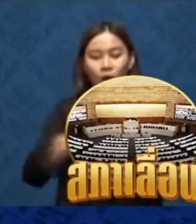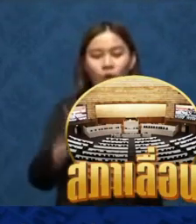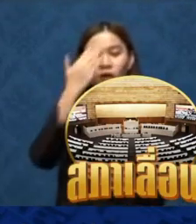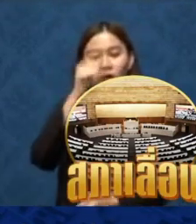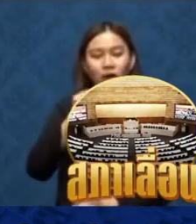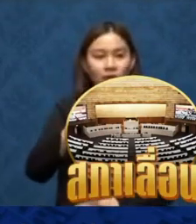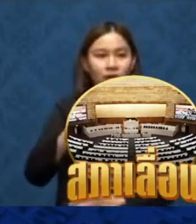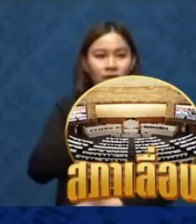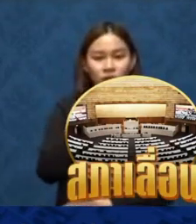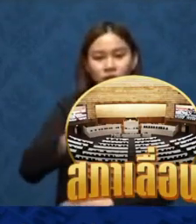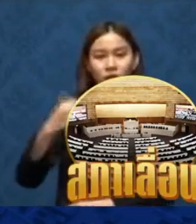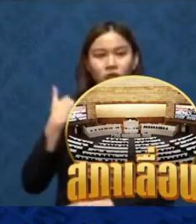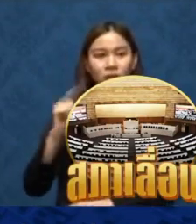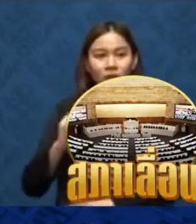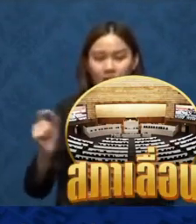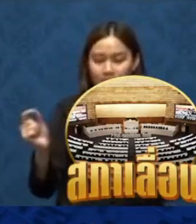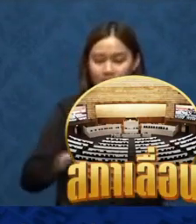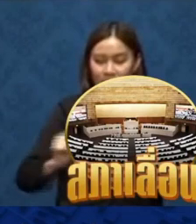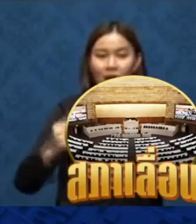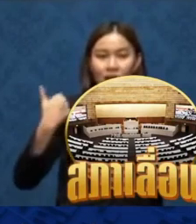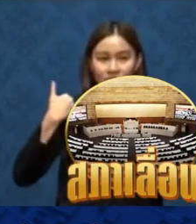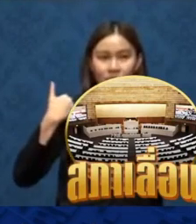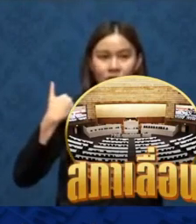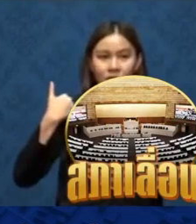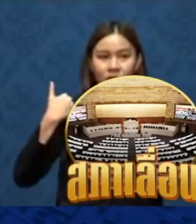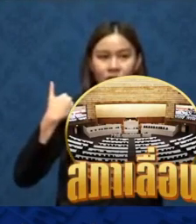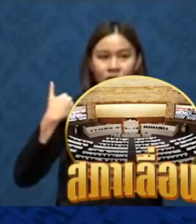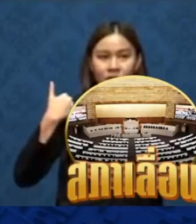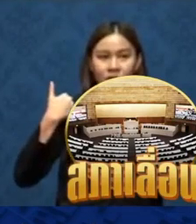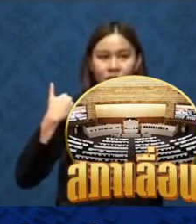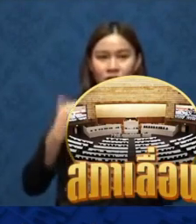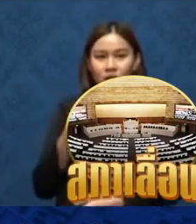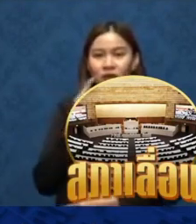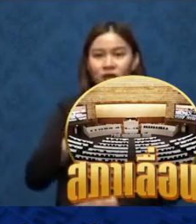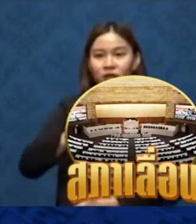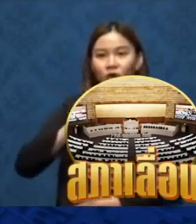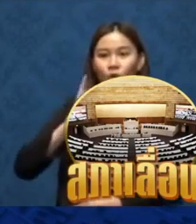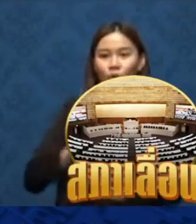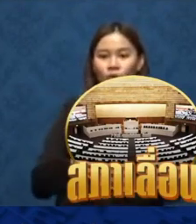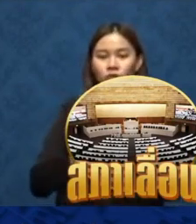ตรงส โหไม่ธรรมดาเลยนะคะคุณวิโรจน์เนี่ย วิโรจน์เป็นคนตลกนะฮะคุณผู้ชมครับม ี วงมีไว้ด้วยนะครับคุณผู้ชมครับ